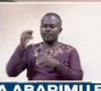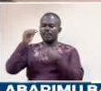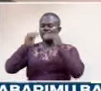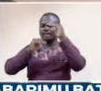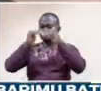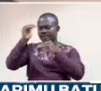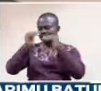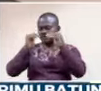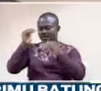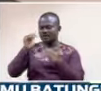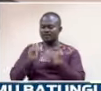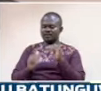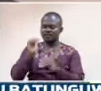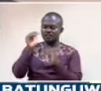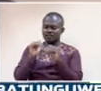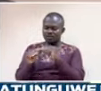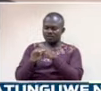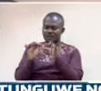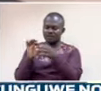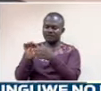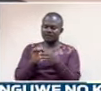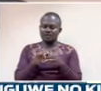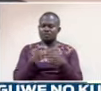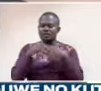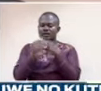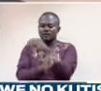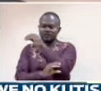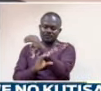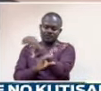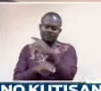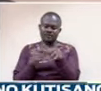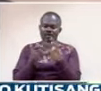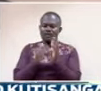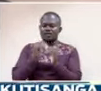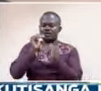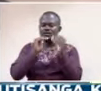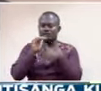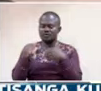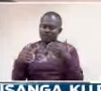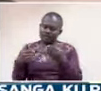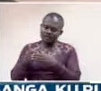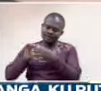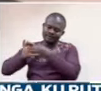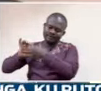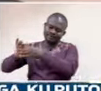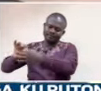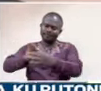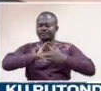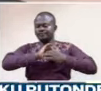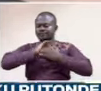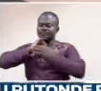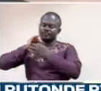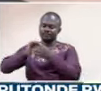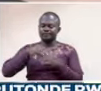ry'inzego dufatanyije z'imitegekere y'igihugu ariko n'izindi nzego dufatanya buri munsi